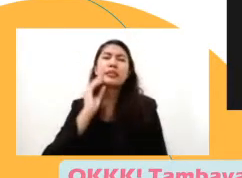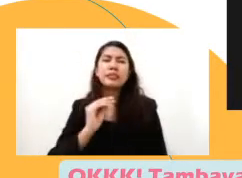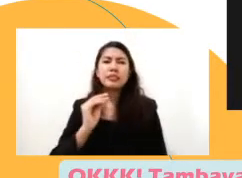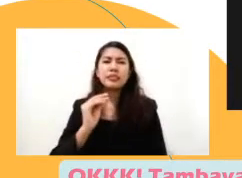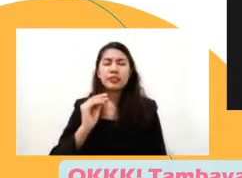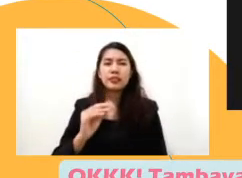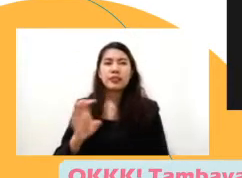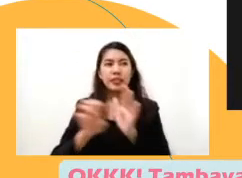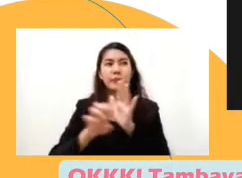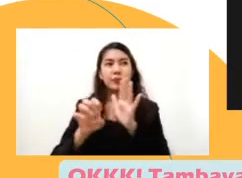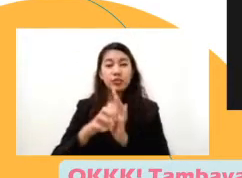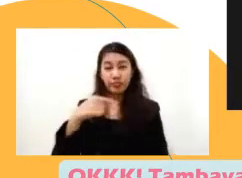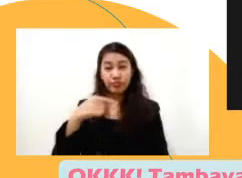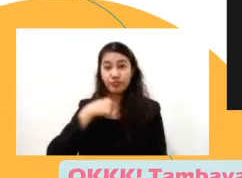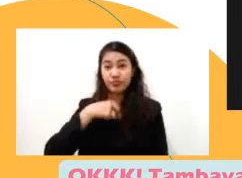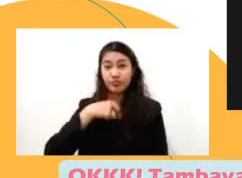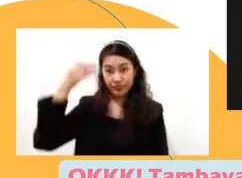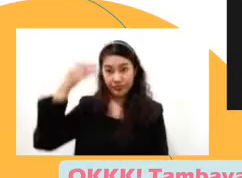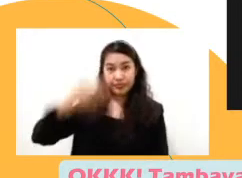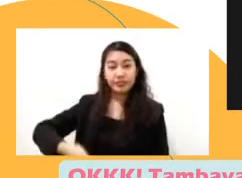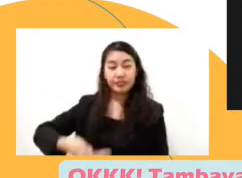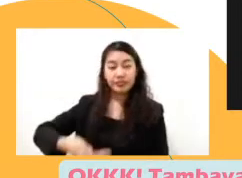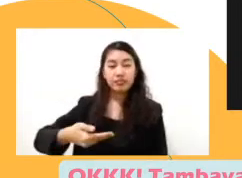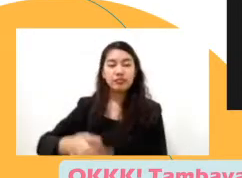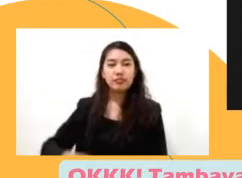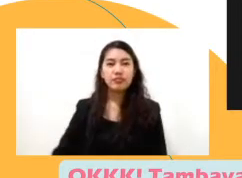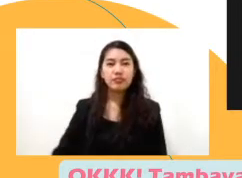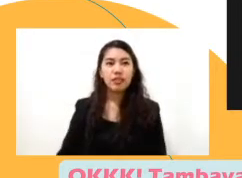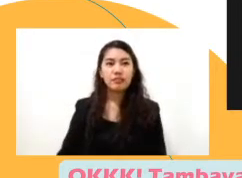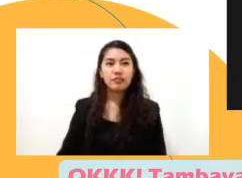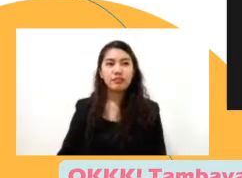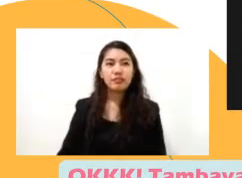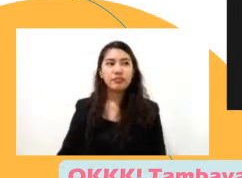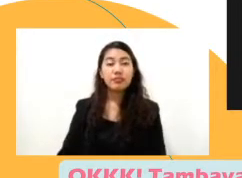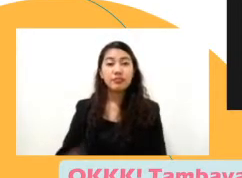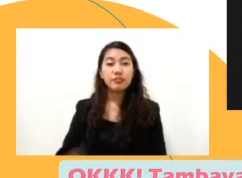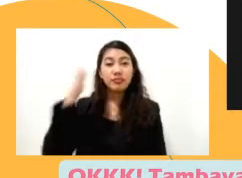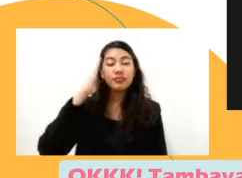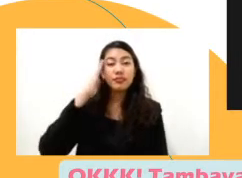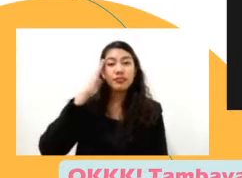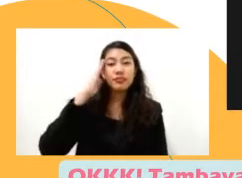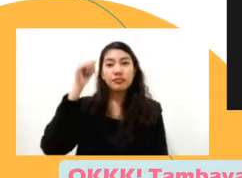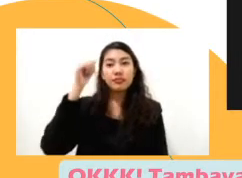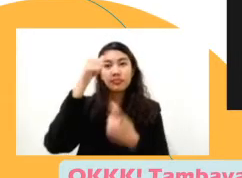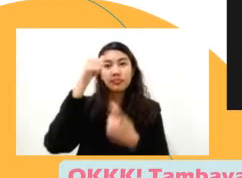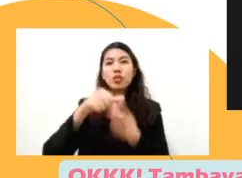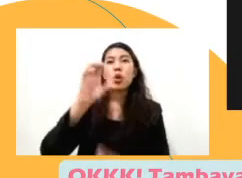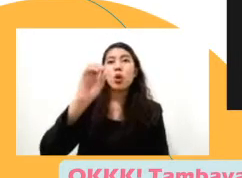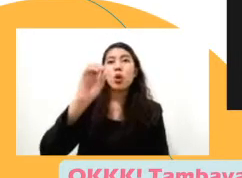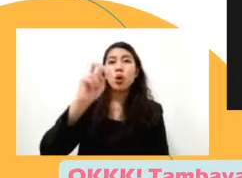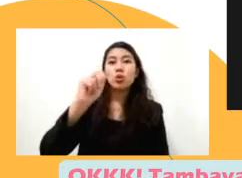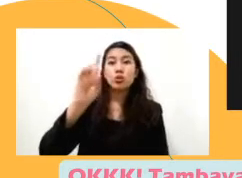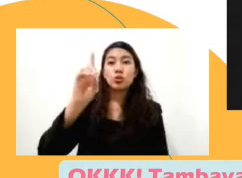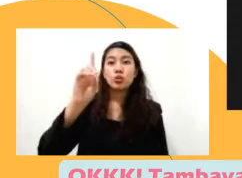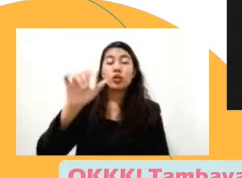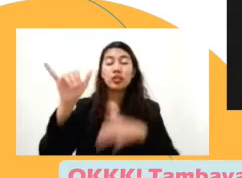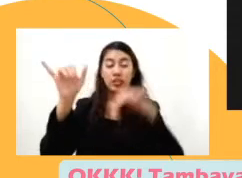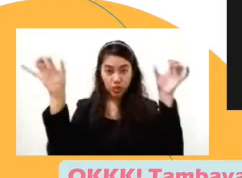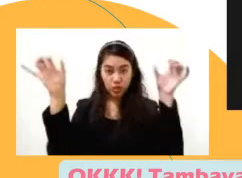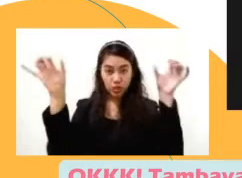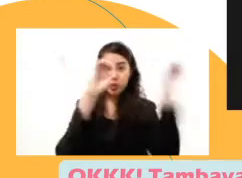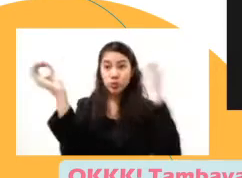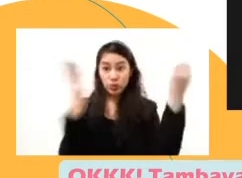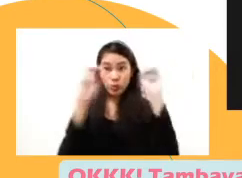Ate Franz, alam niyo, isa ako sa mga naapektuhan nung sa Undoy, no, na-stuck ako sa aking school. Ayan,